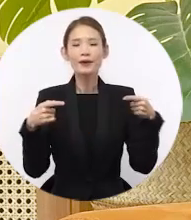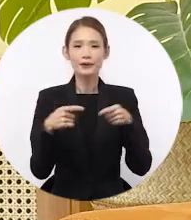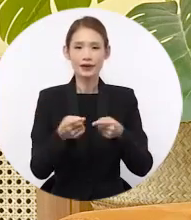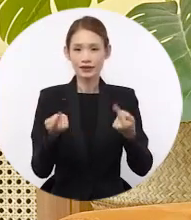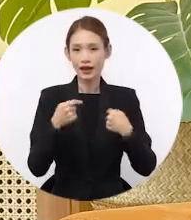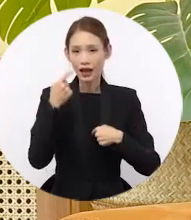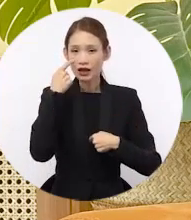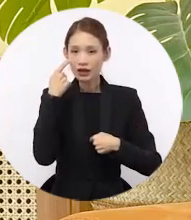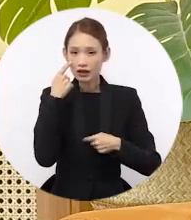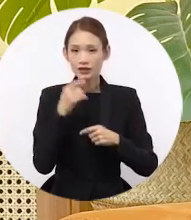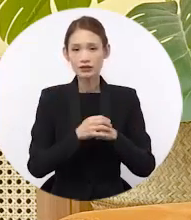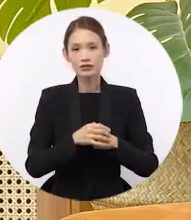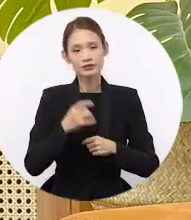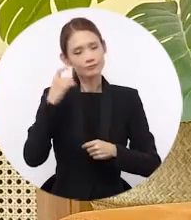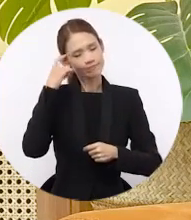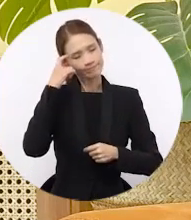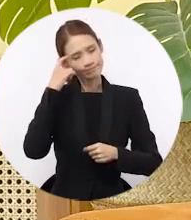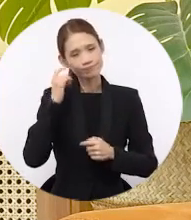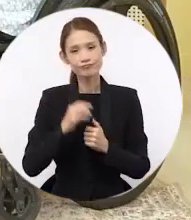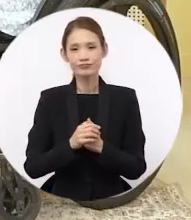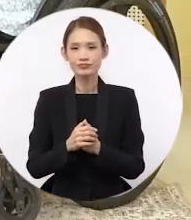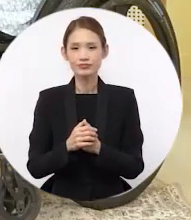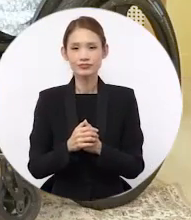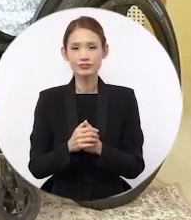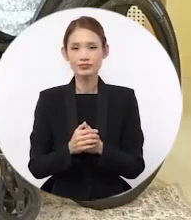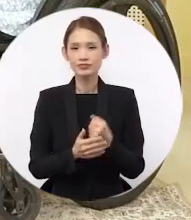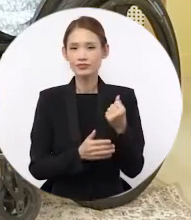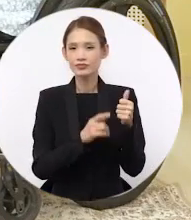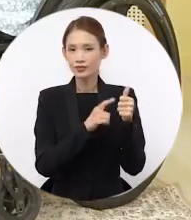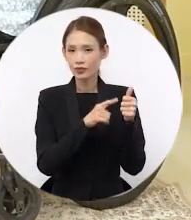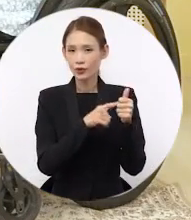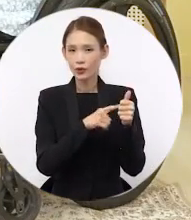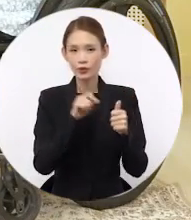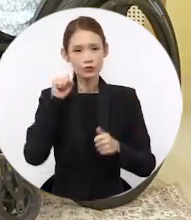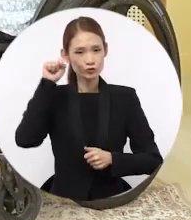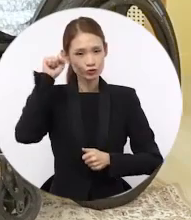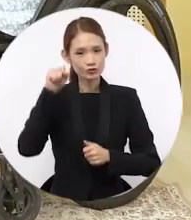해보면 어떨까라는 생각이 살짝 드네요. 지금 한솔님이